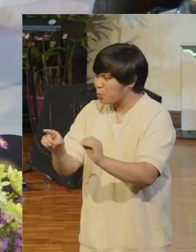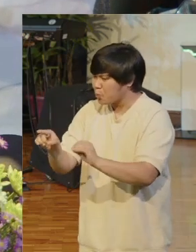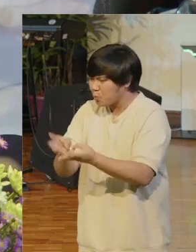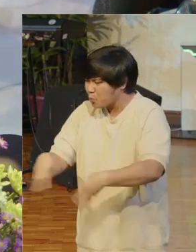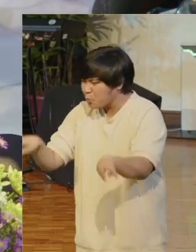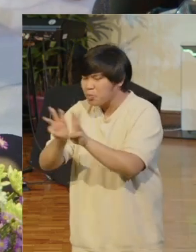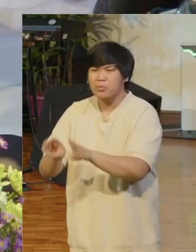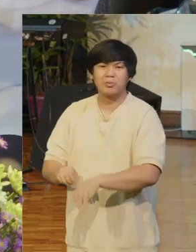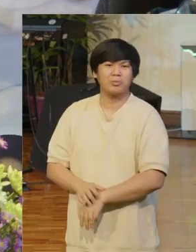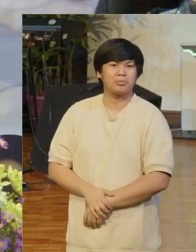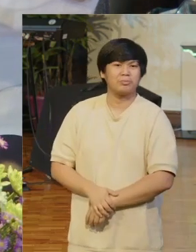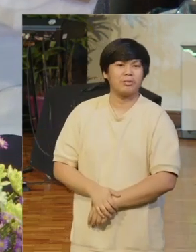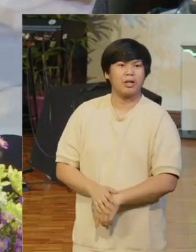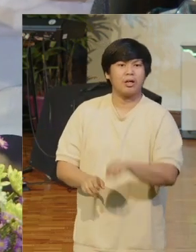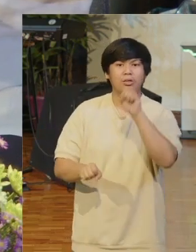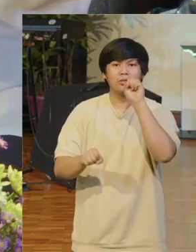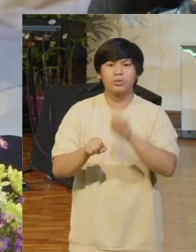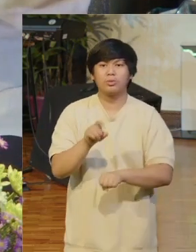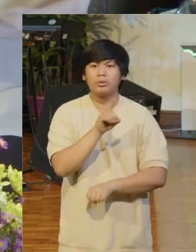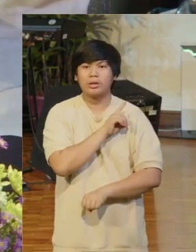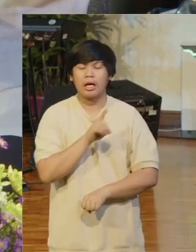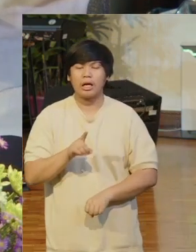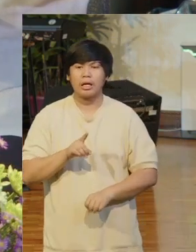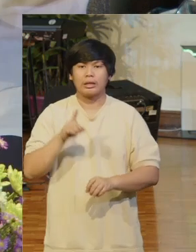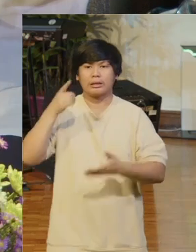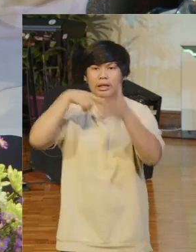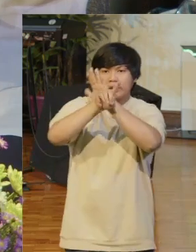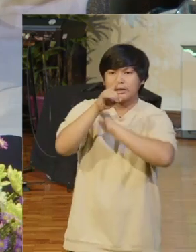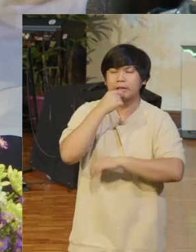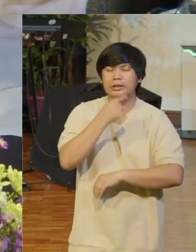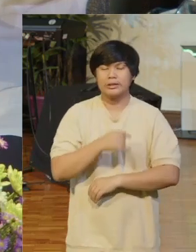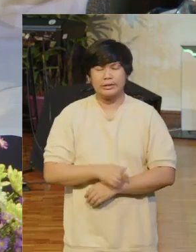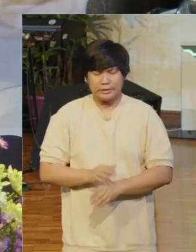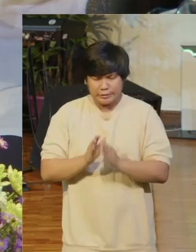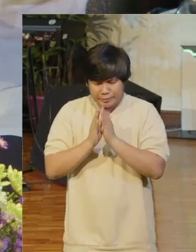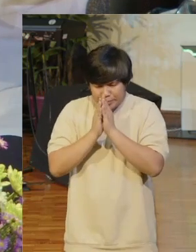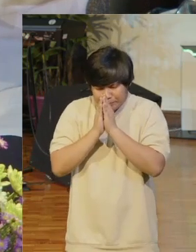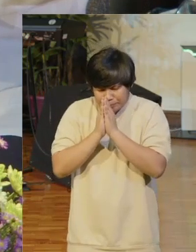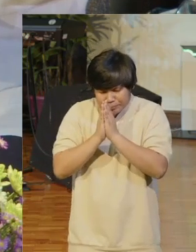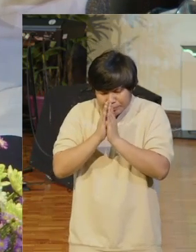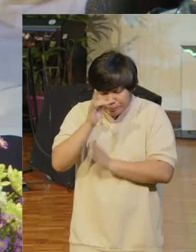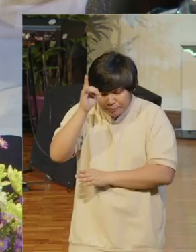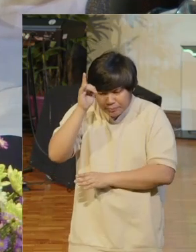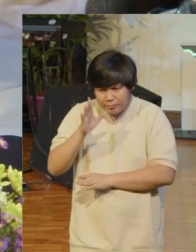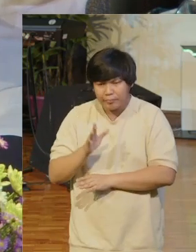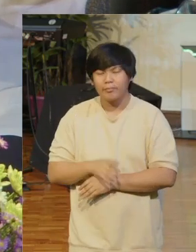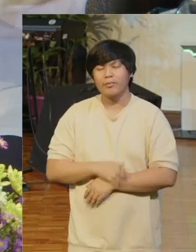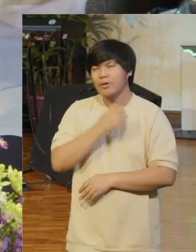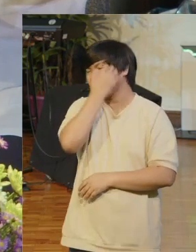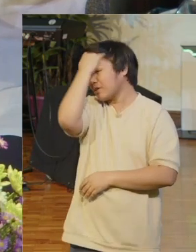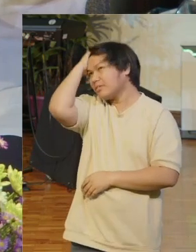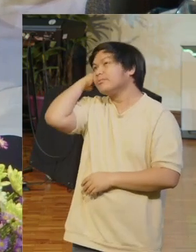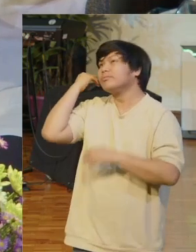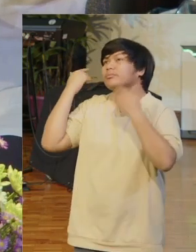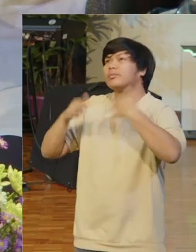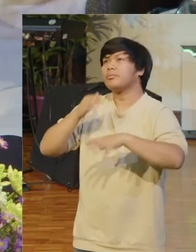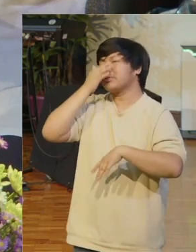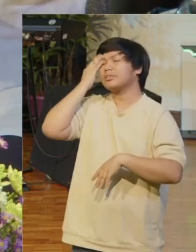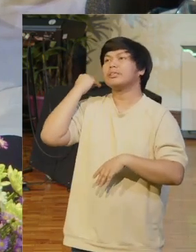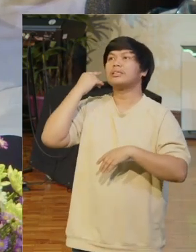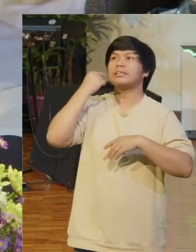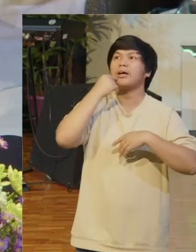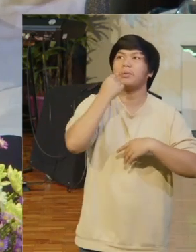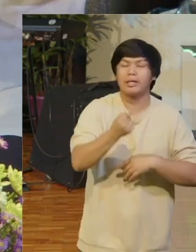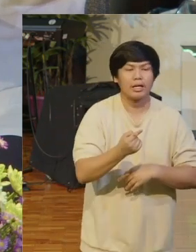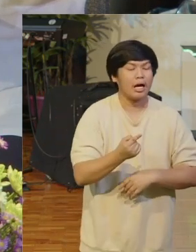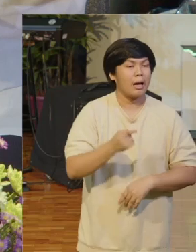sa Diyos at ganito ang kanyang sinabi. Sabi niya, "Blessed be the name of God forever and ever, to